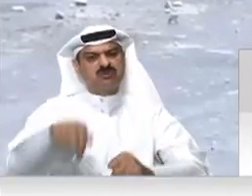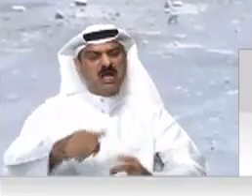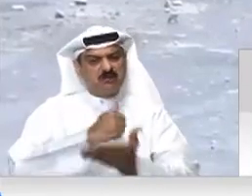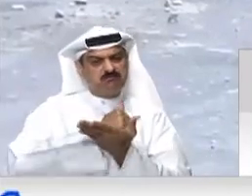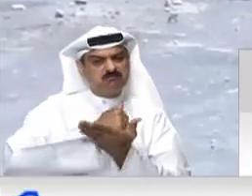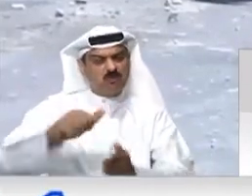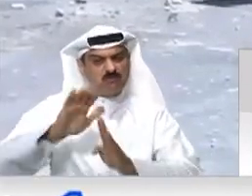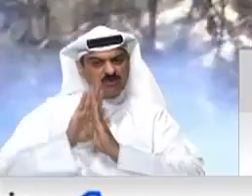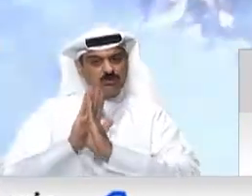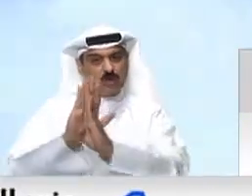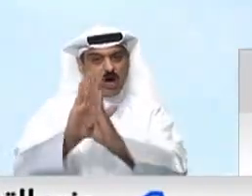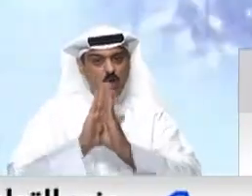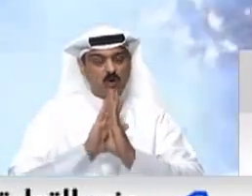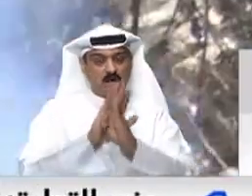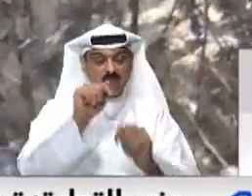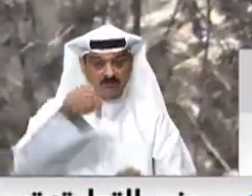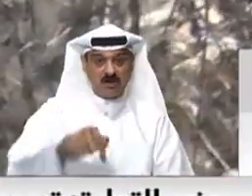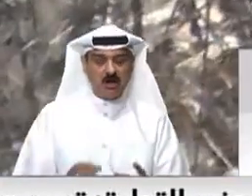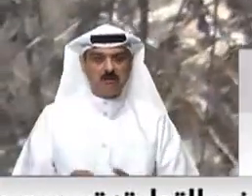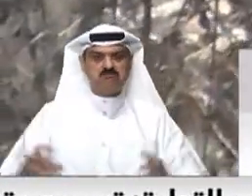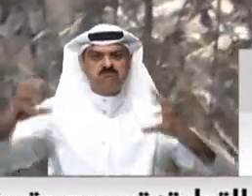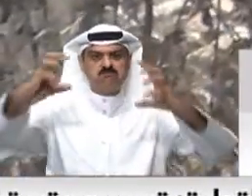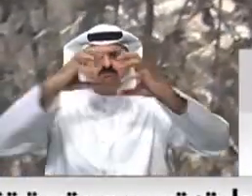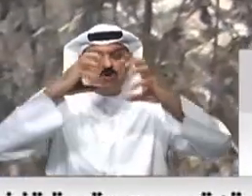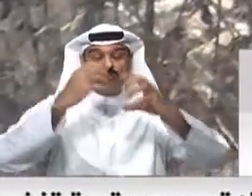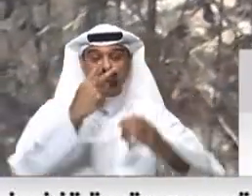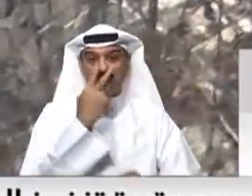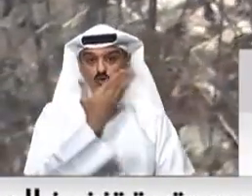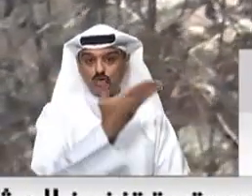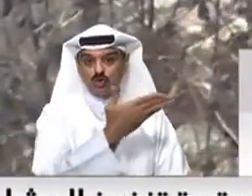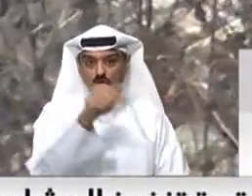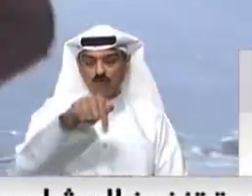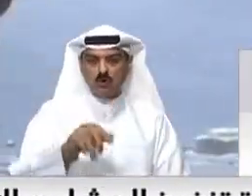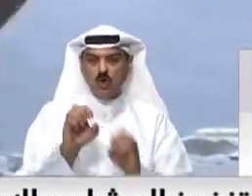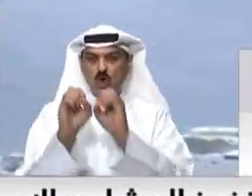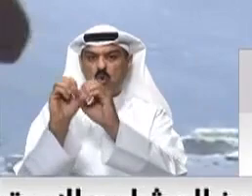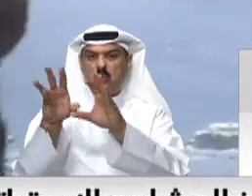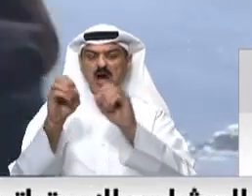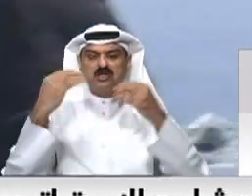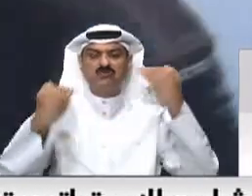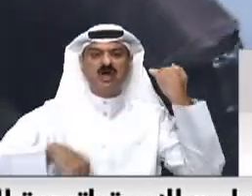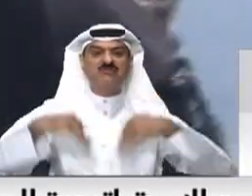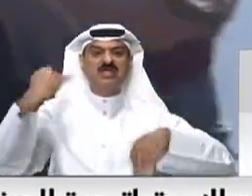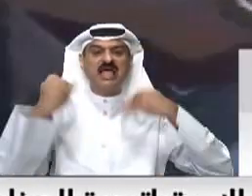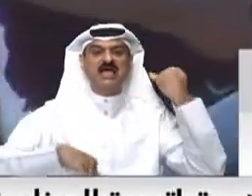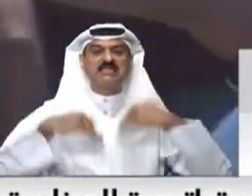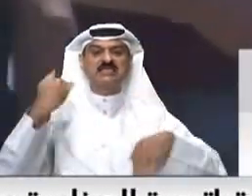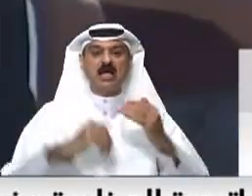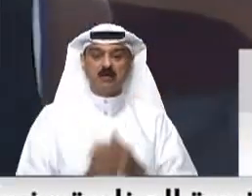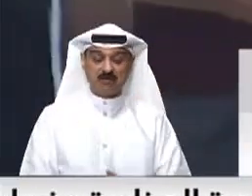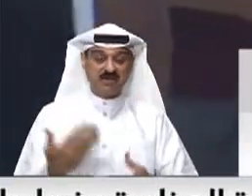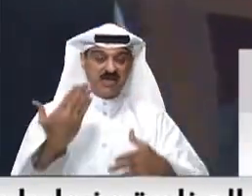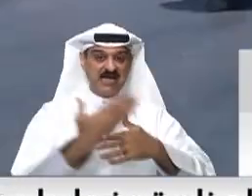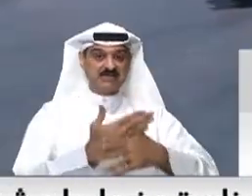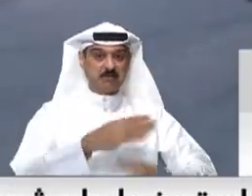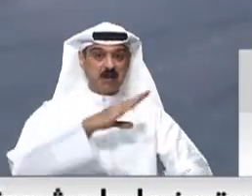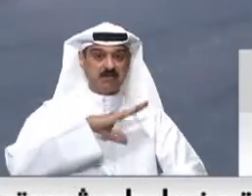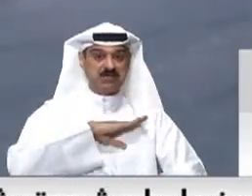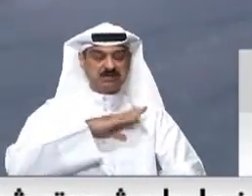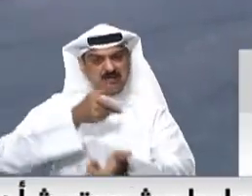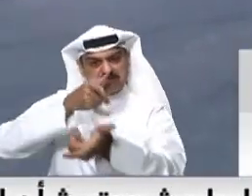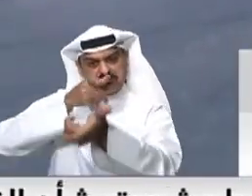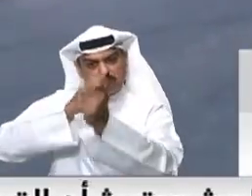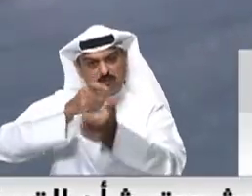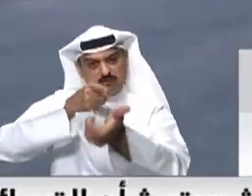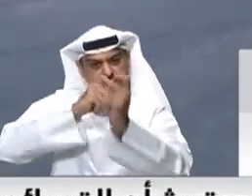حيث اندلعت مواجهات قرب نقاط التماس والاحتكاك خلفت عشرات الإصابات بعد استخدام الاحتلال الرصاص الحي والمطاطي